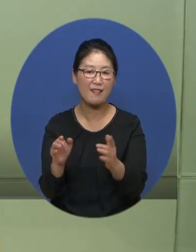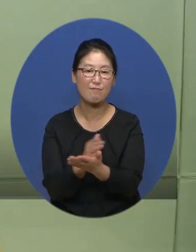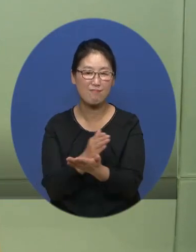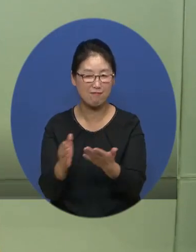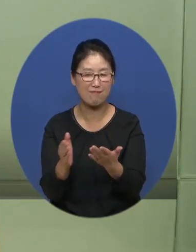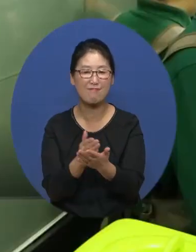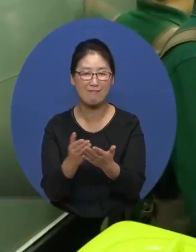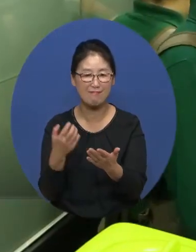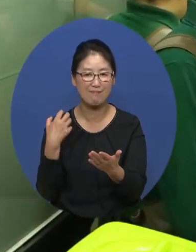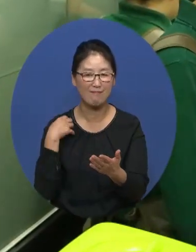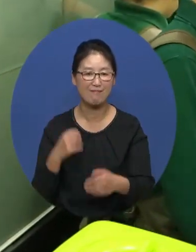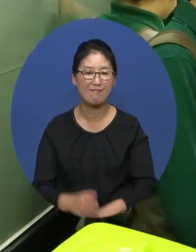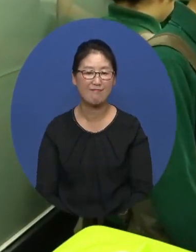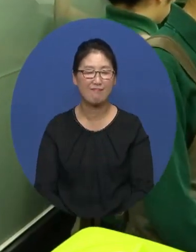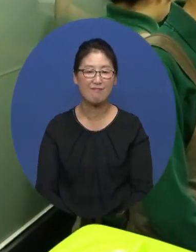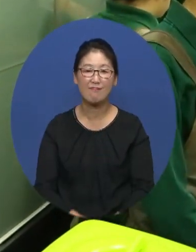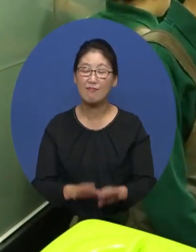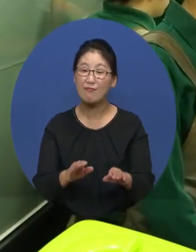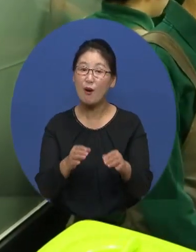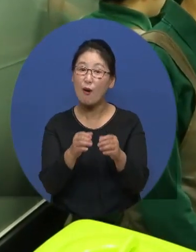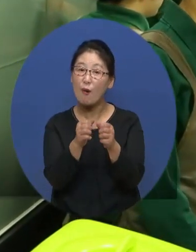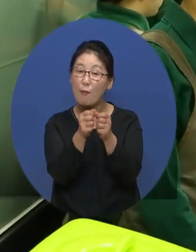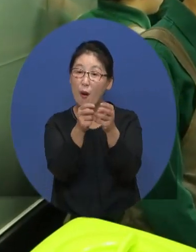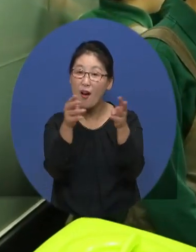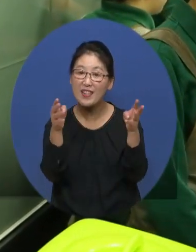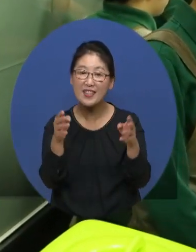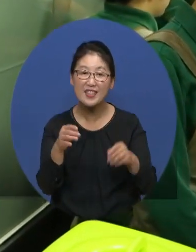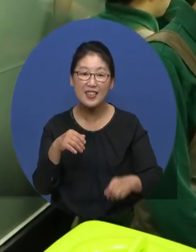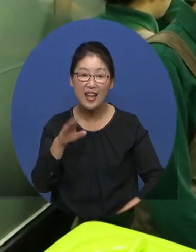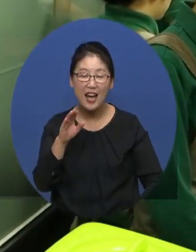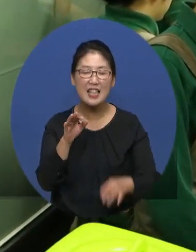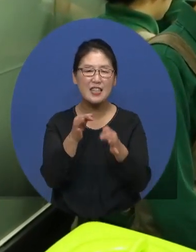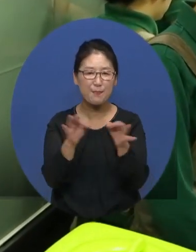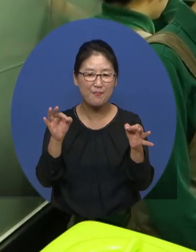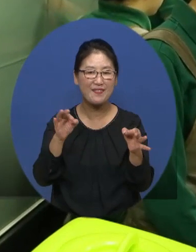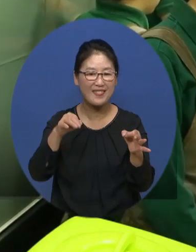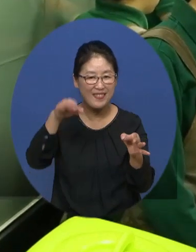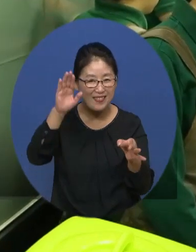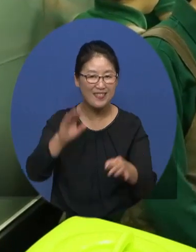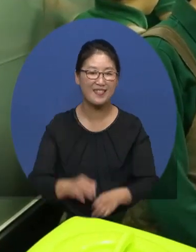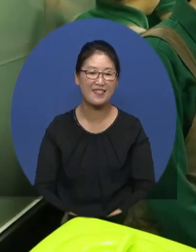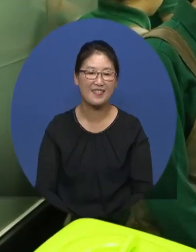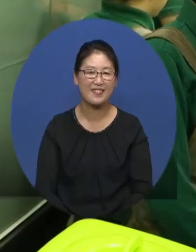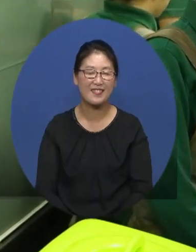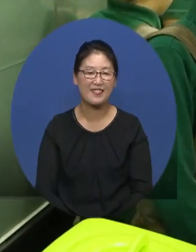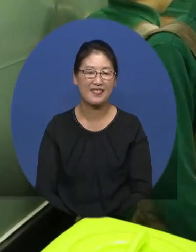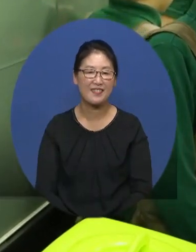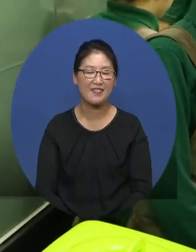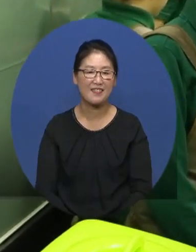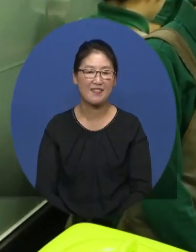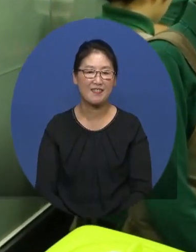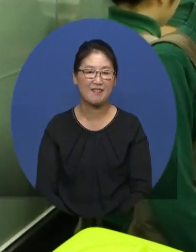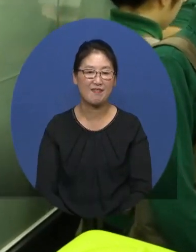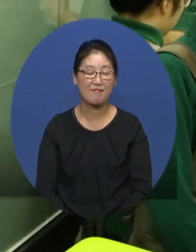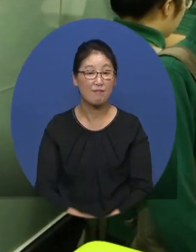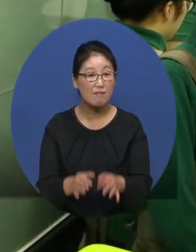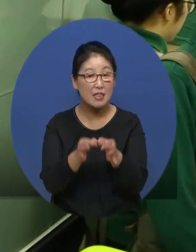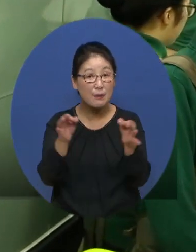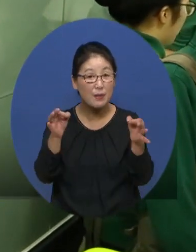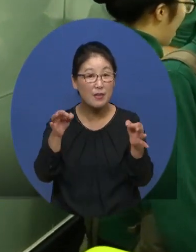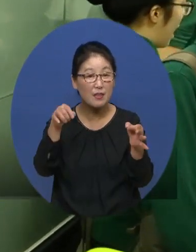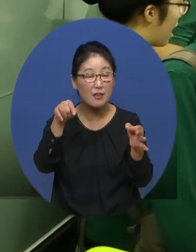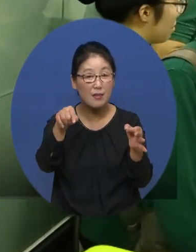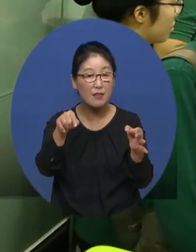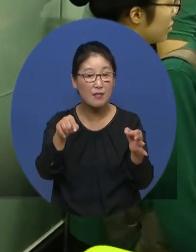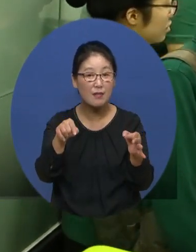해요. 오늘 몇 층 가요? 오늘 10층 갑니다. 10층이요? 네. 10층에 어떤